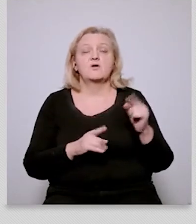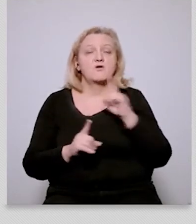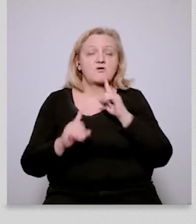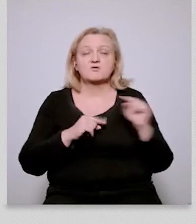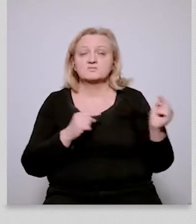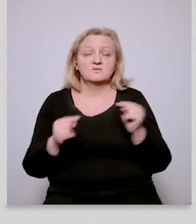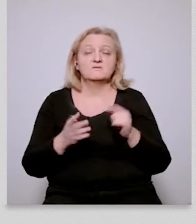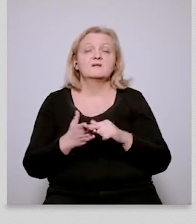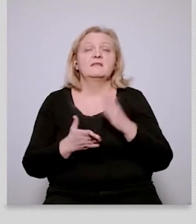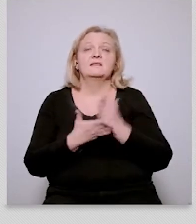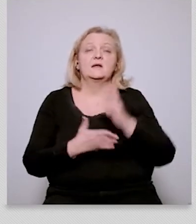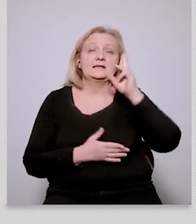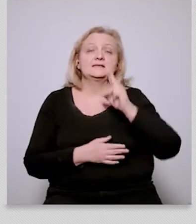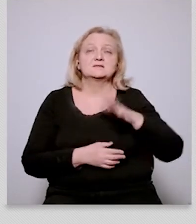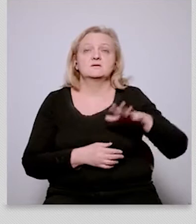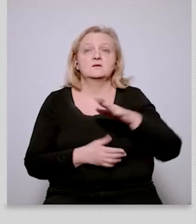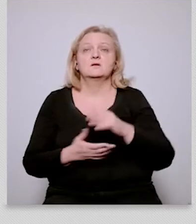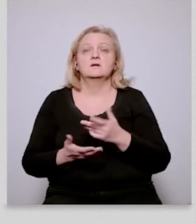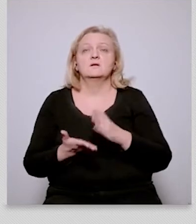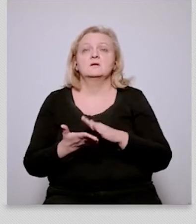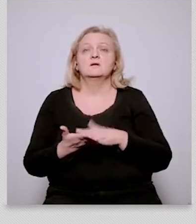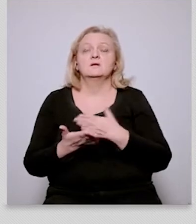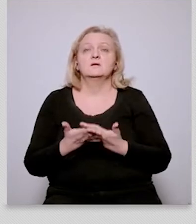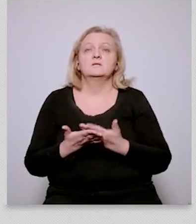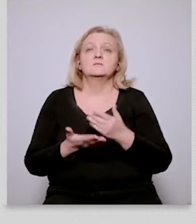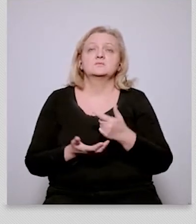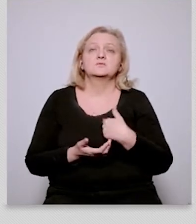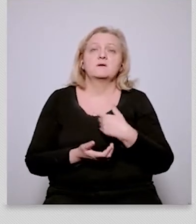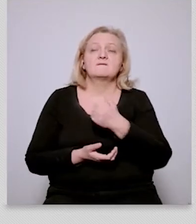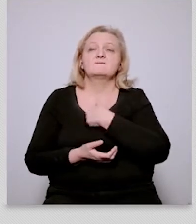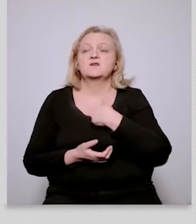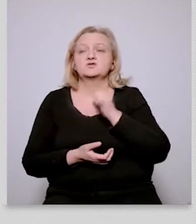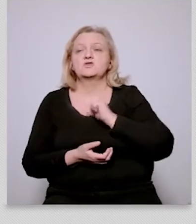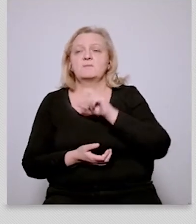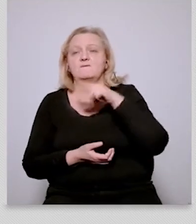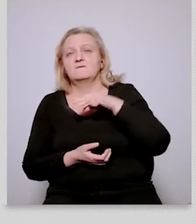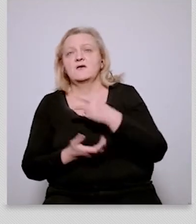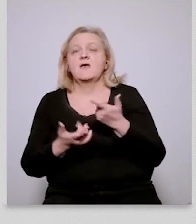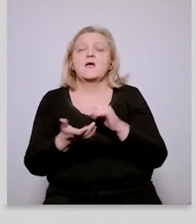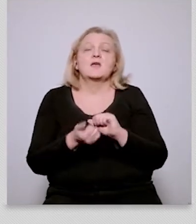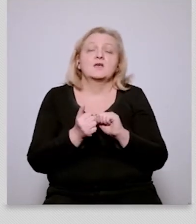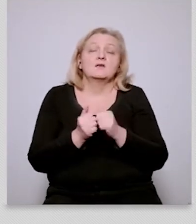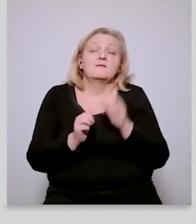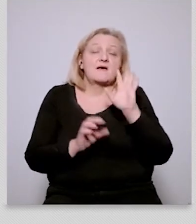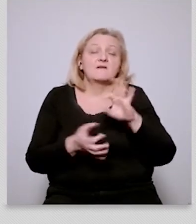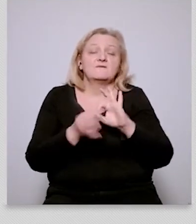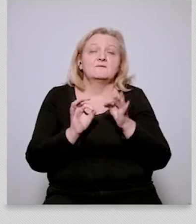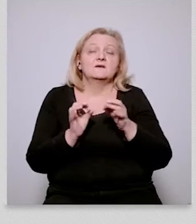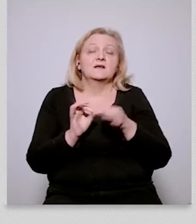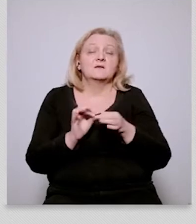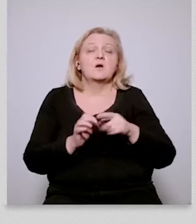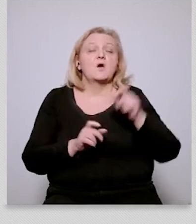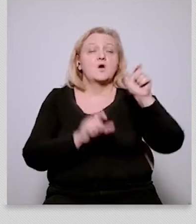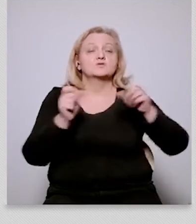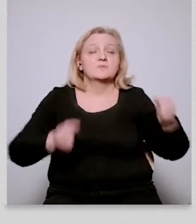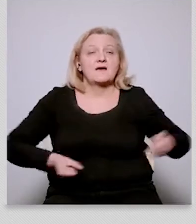zinstytucjonalizowana i często było tak, jakby Warszawa mówiła sama do siebie. Nawet jeżeli aktywiści starali się,